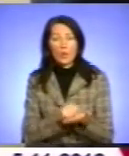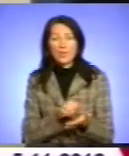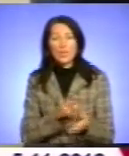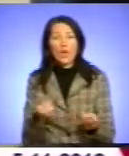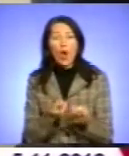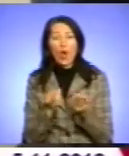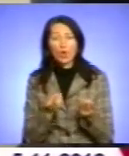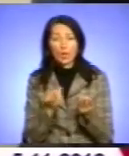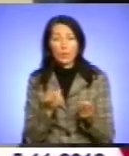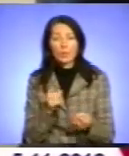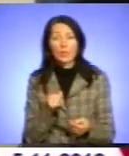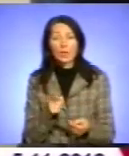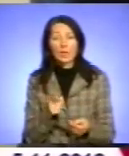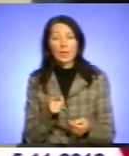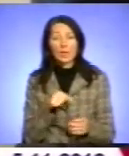горів.